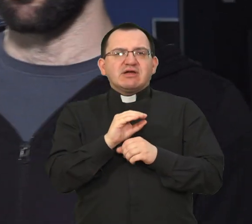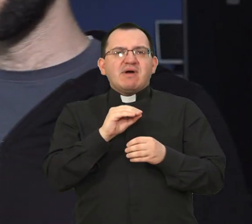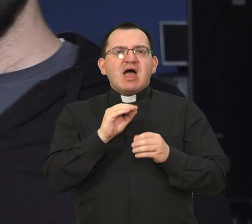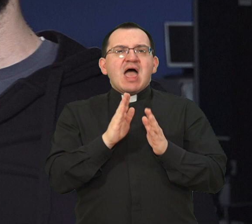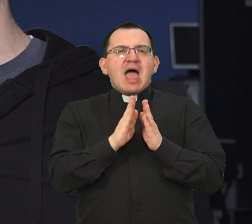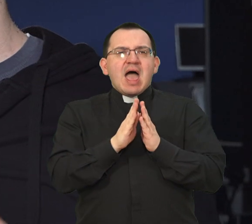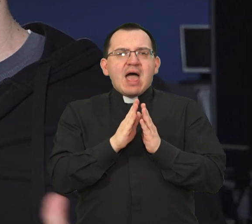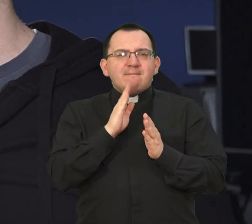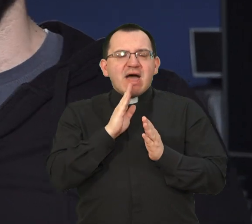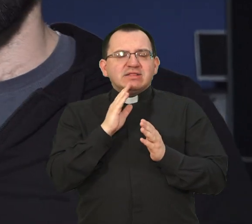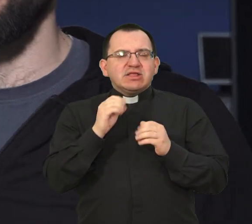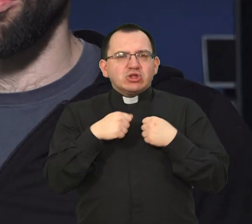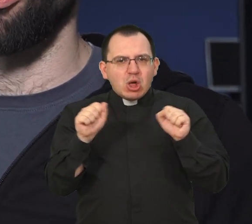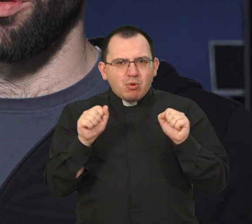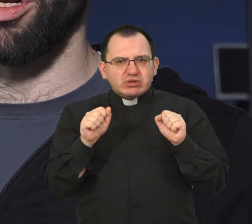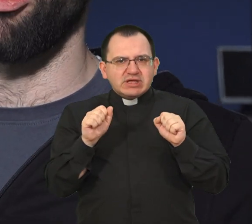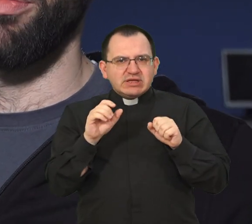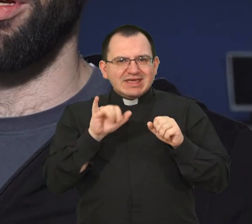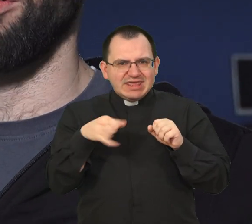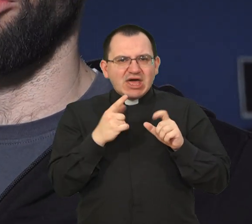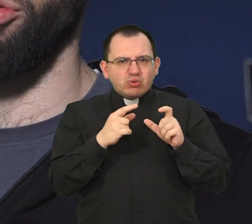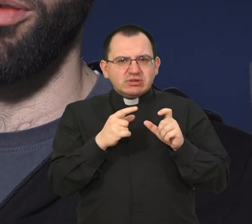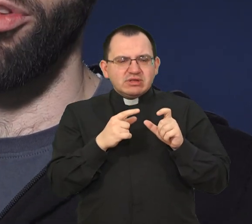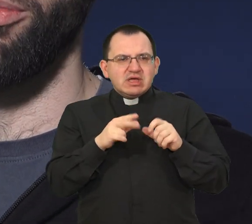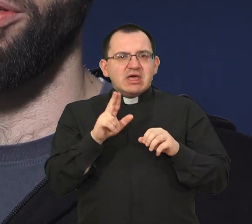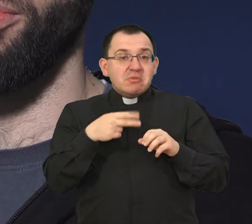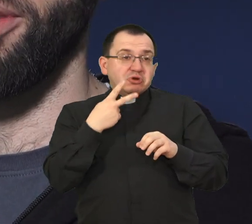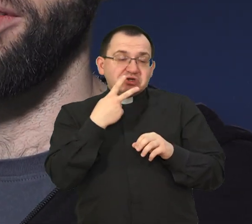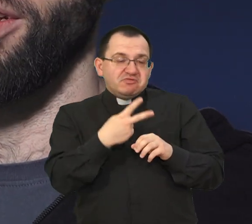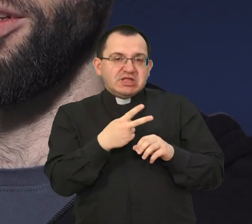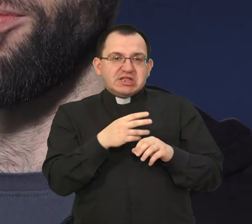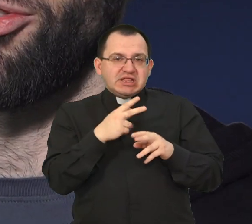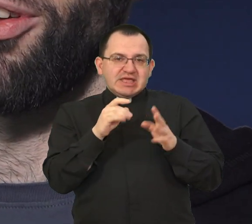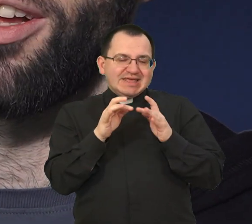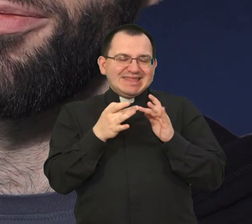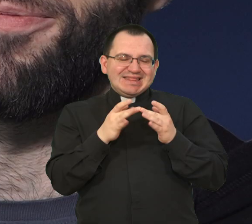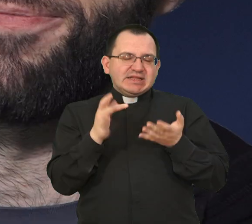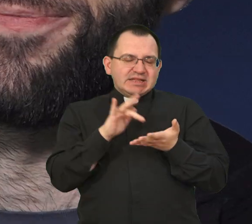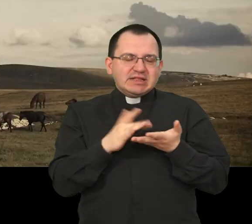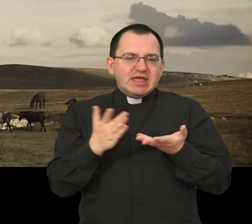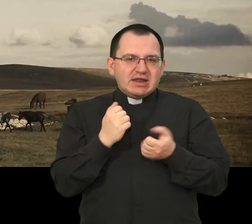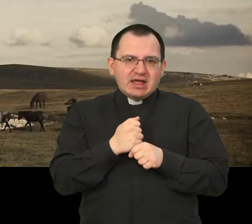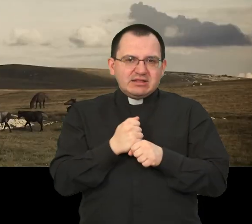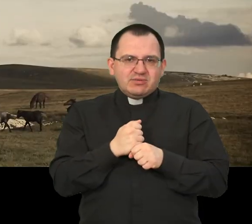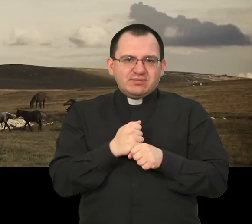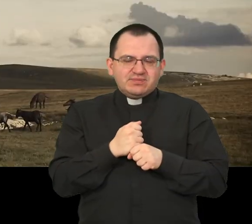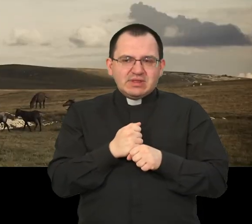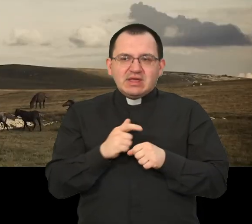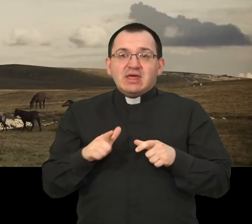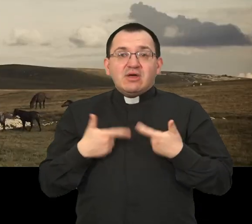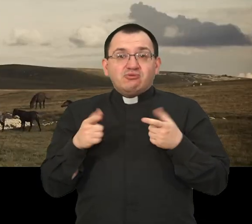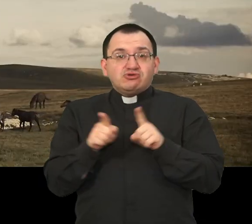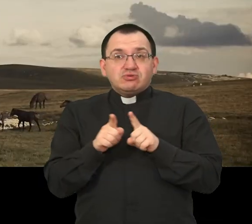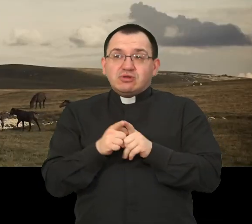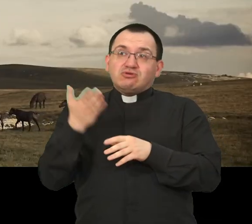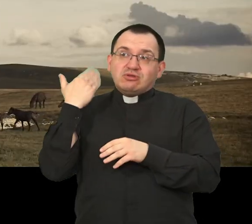Tako da, kogod nas prati na društvenim mrežama, može onamo dobiti informacije gdje smo i što radimo. Uživo ih se moglo vidjeti